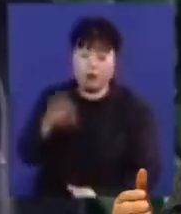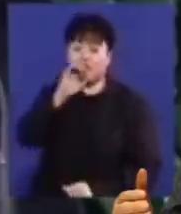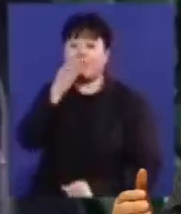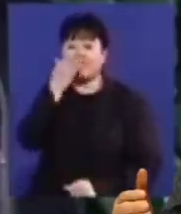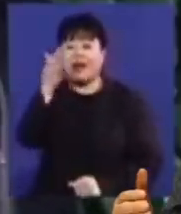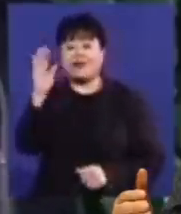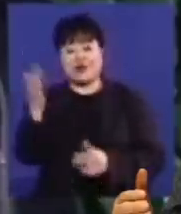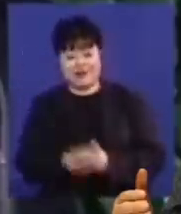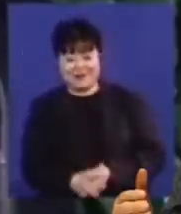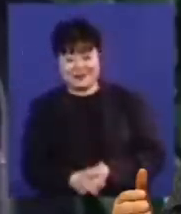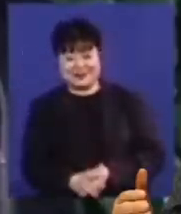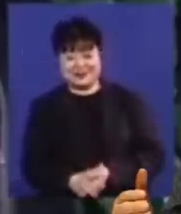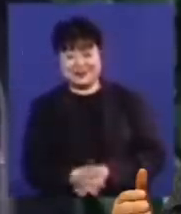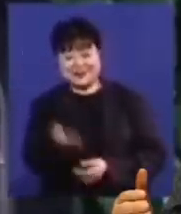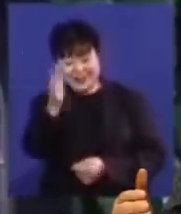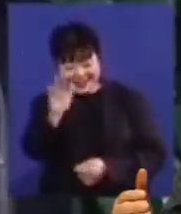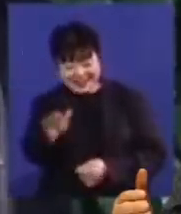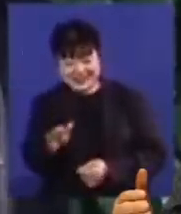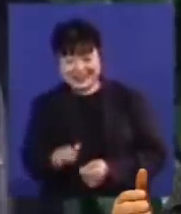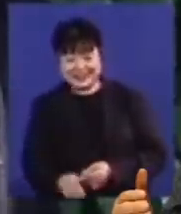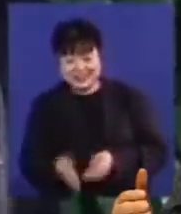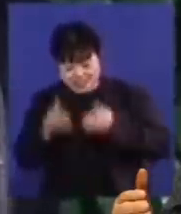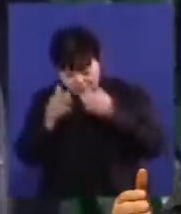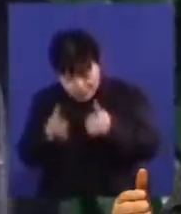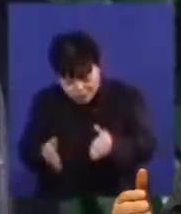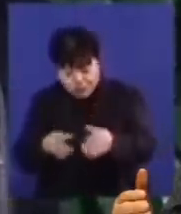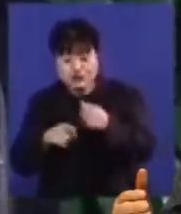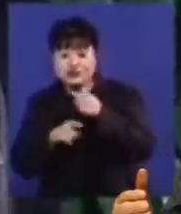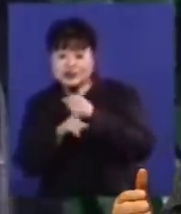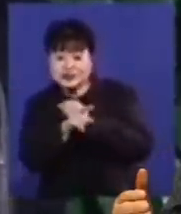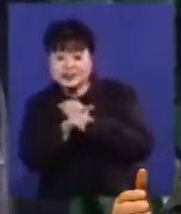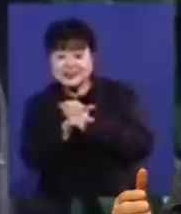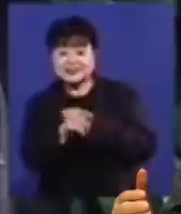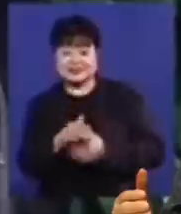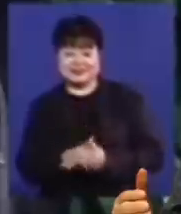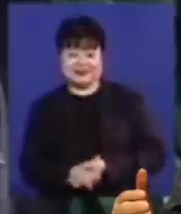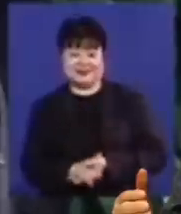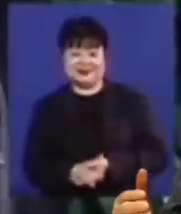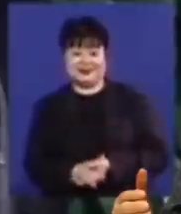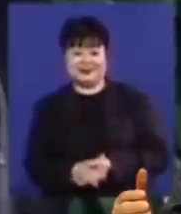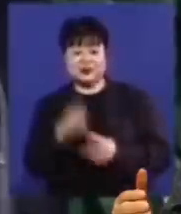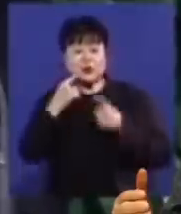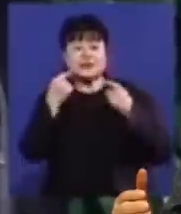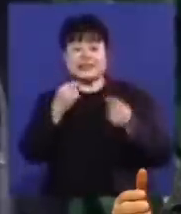것입니다. 그런데 집중을 한다는 것, 저도